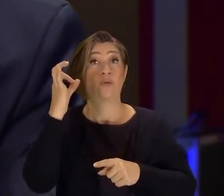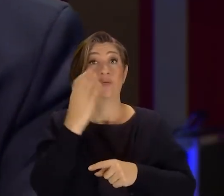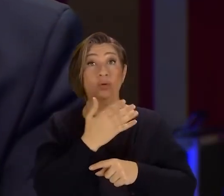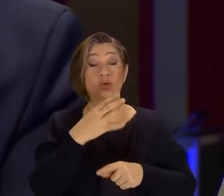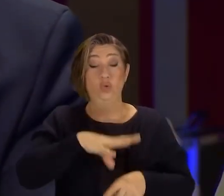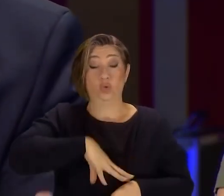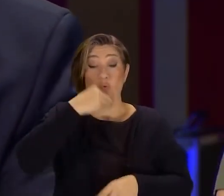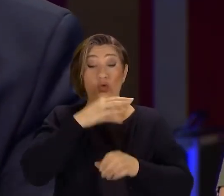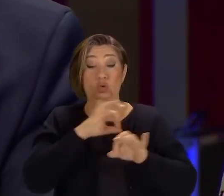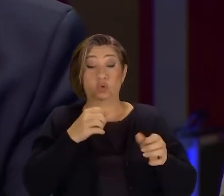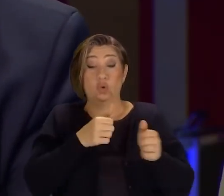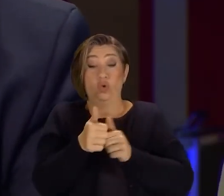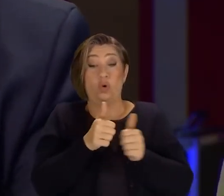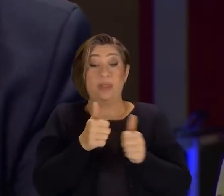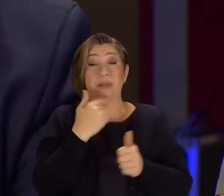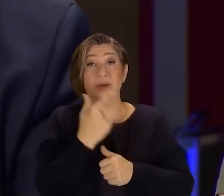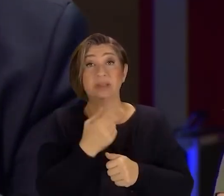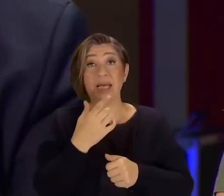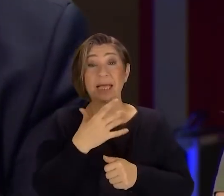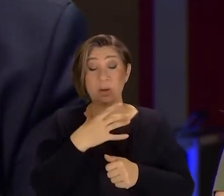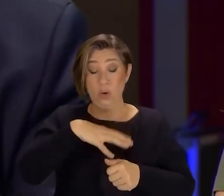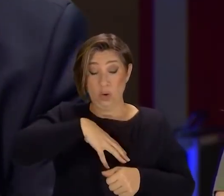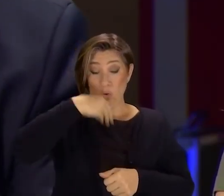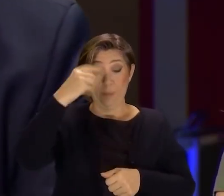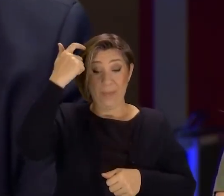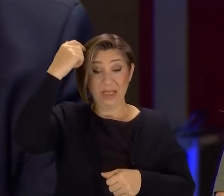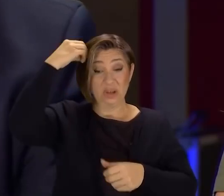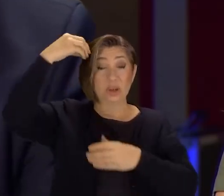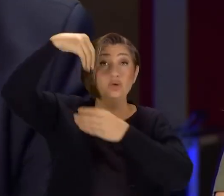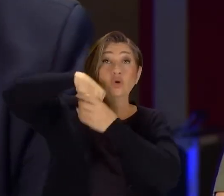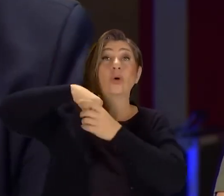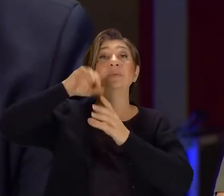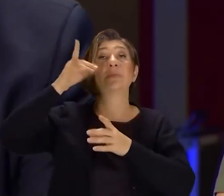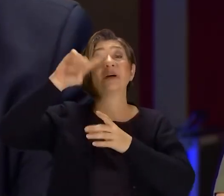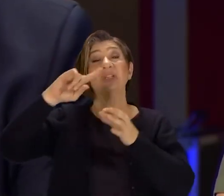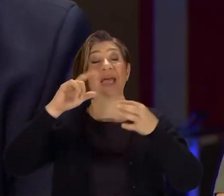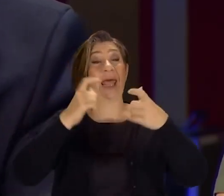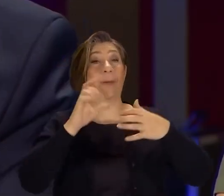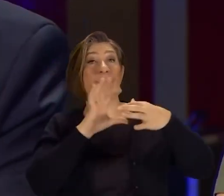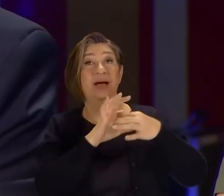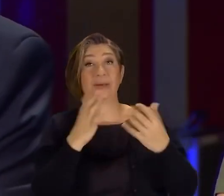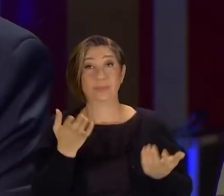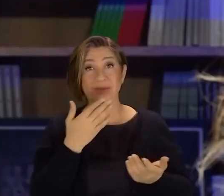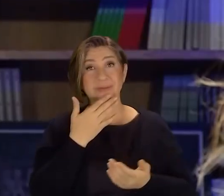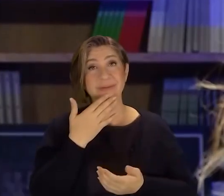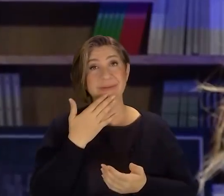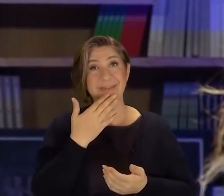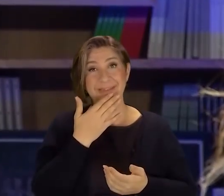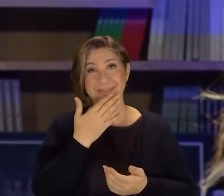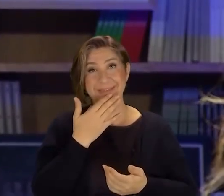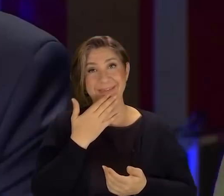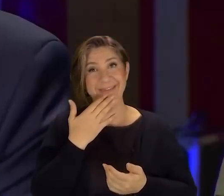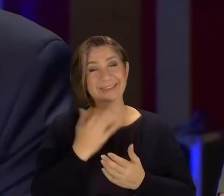Evet. Ruhsuz otomat demiş. Kendisi de ruhu beynin içine sokamamış, başka yerlere bağlamış. Dolayısıyla